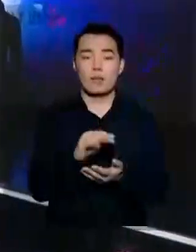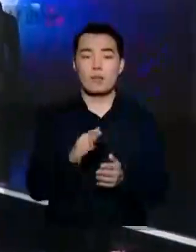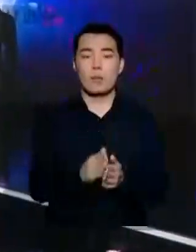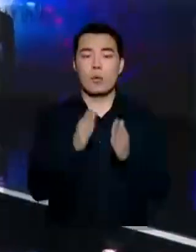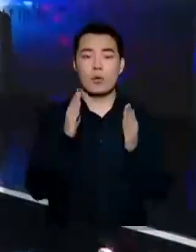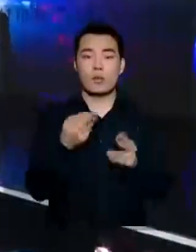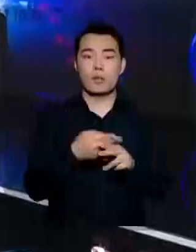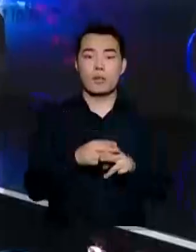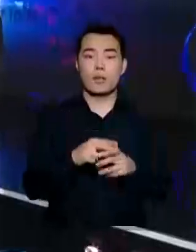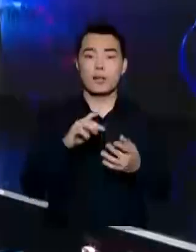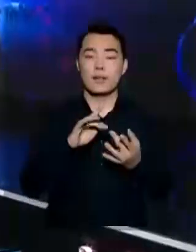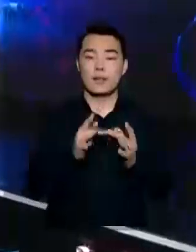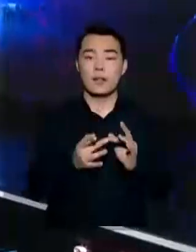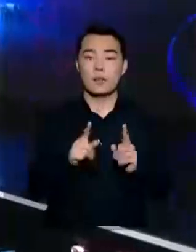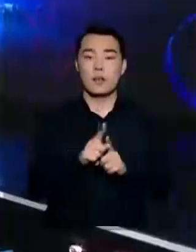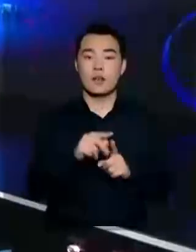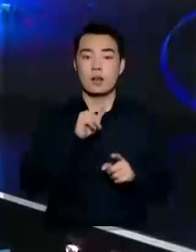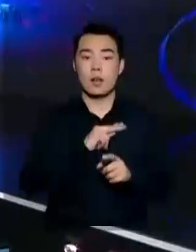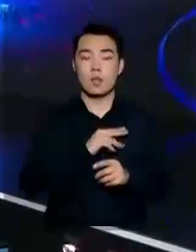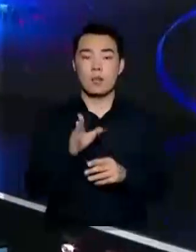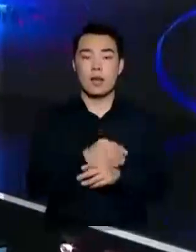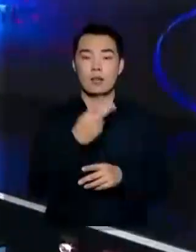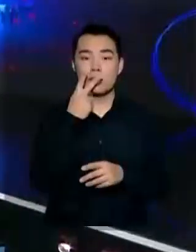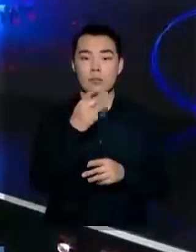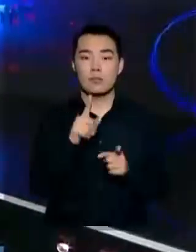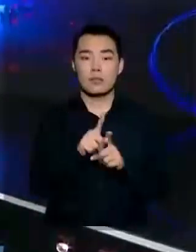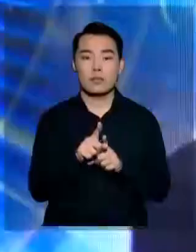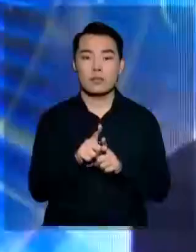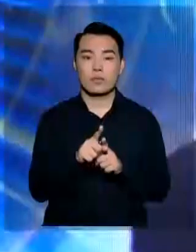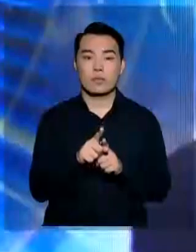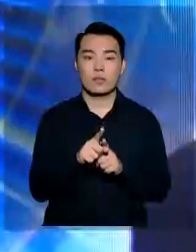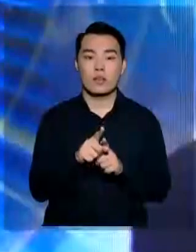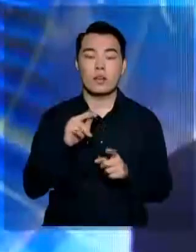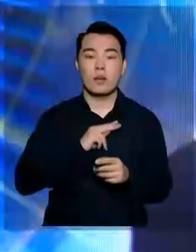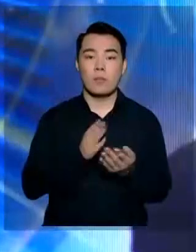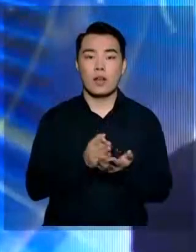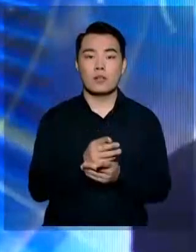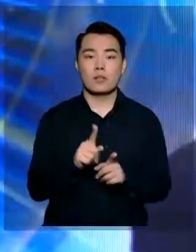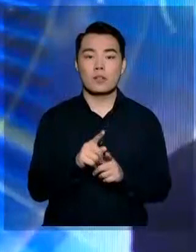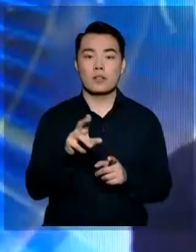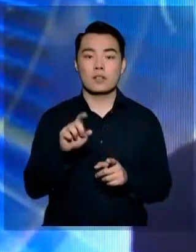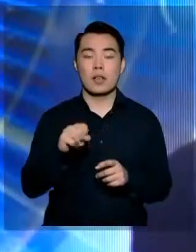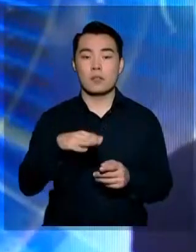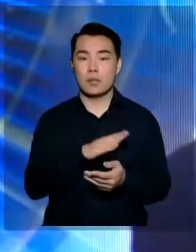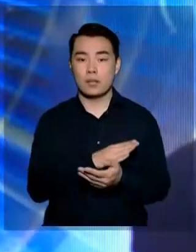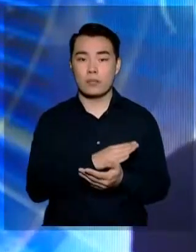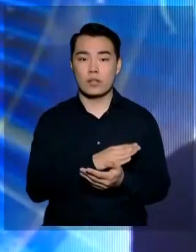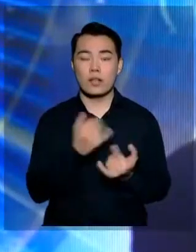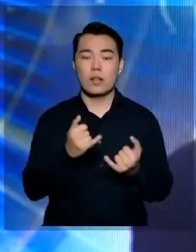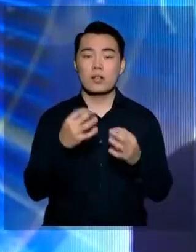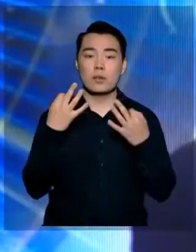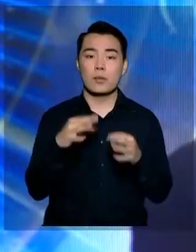біздің электрондық қызметтерді қолдану бойынша тежеп тұрған зат болды. Қазір енді осыны біз